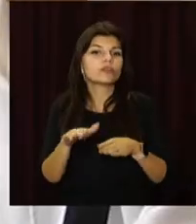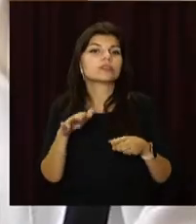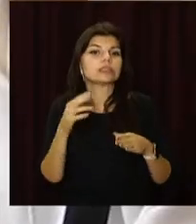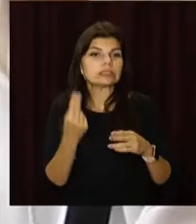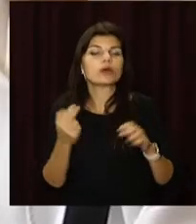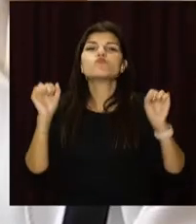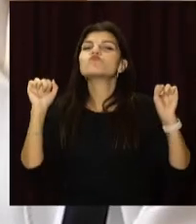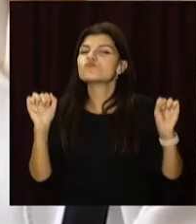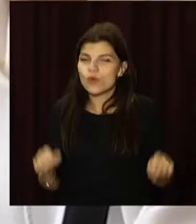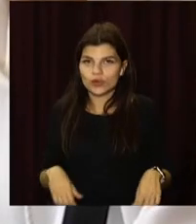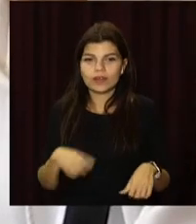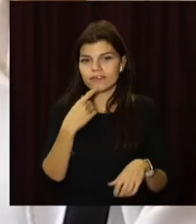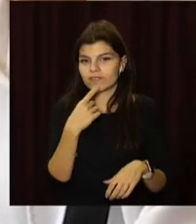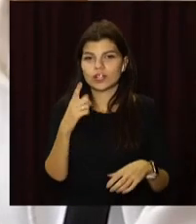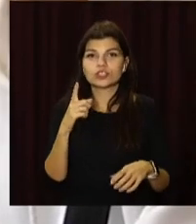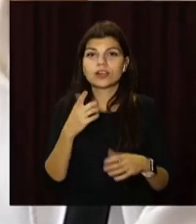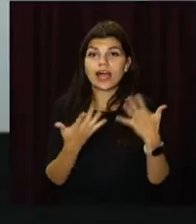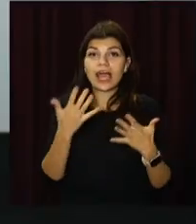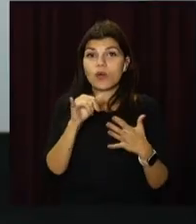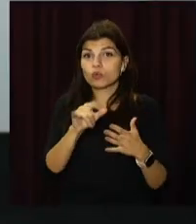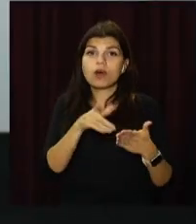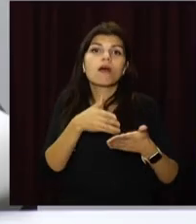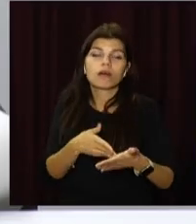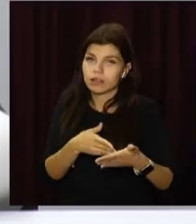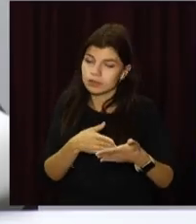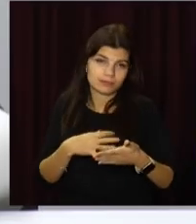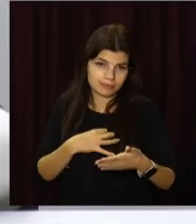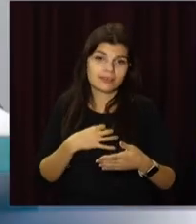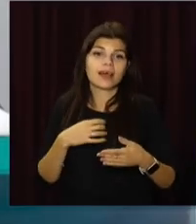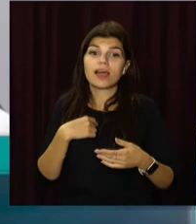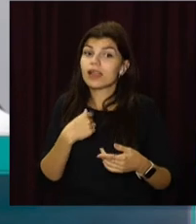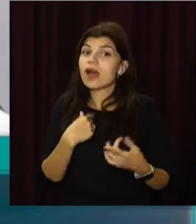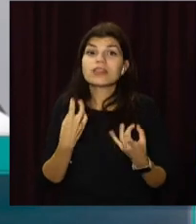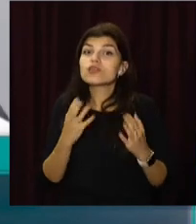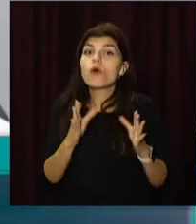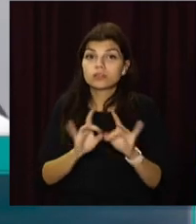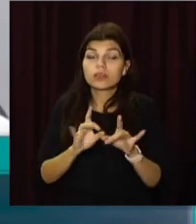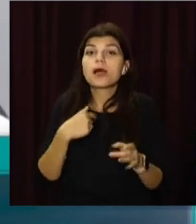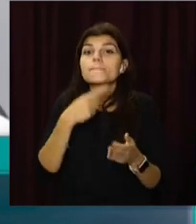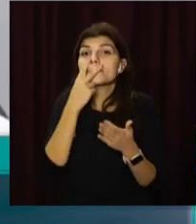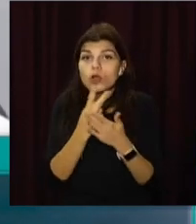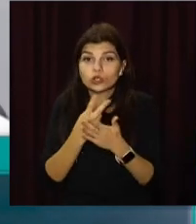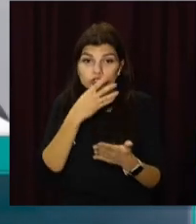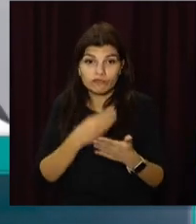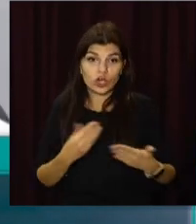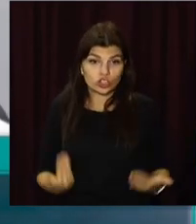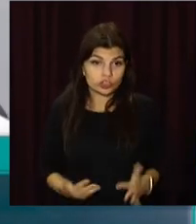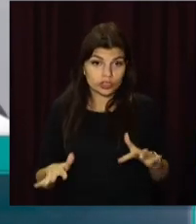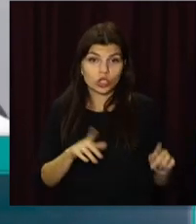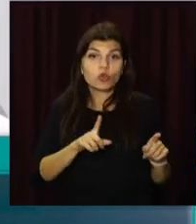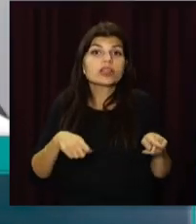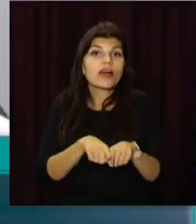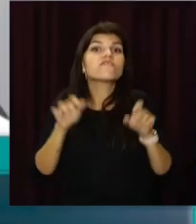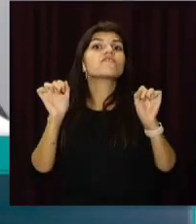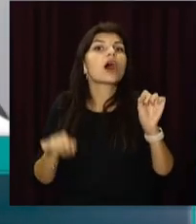можна. За обмеженнями – великі можливості. Я не просто розказую, що так потрібно поступати, я показую своєю життю, що так